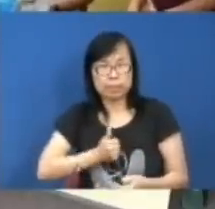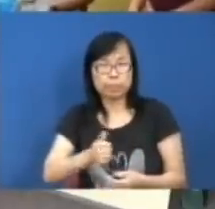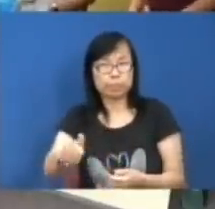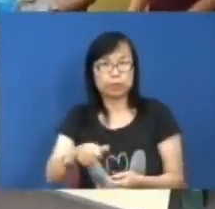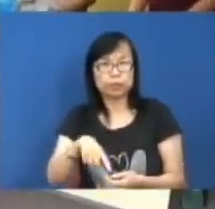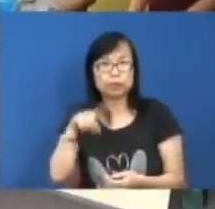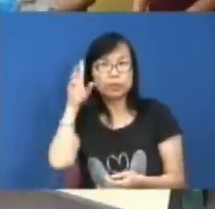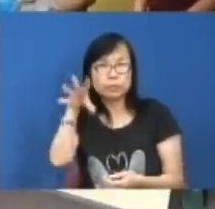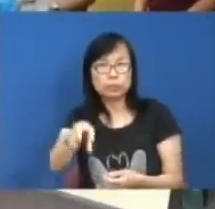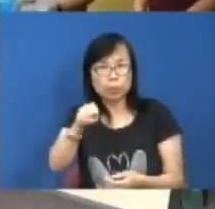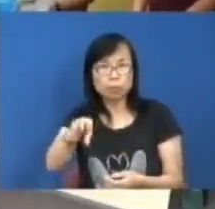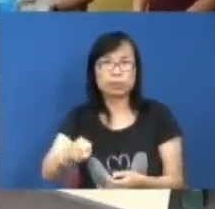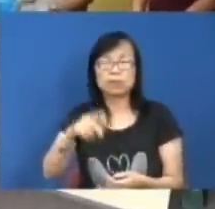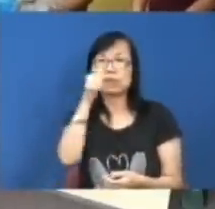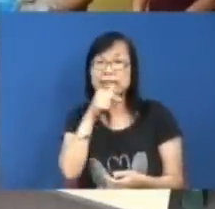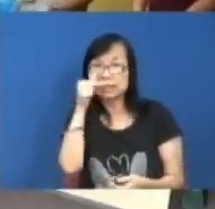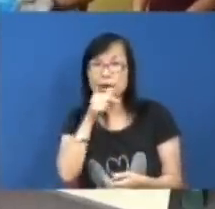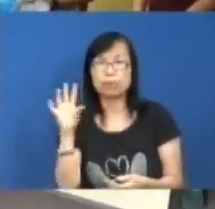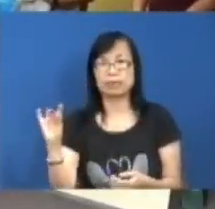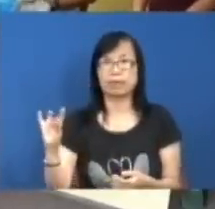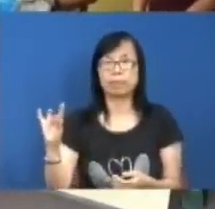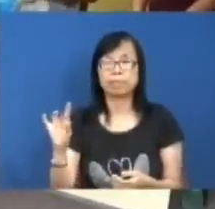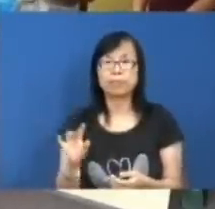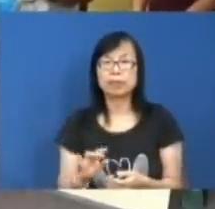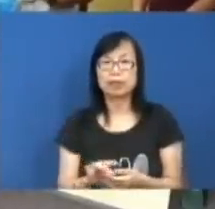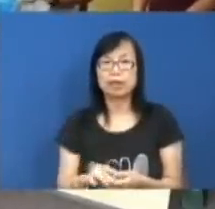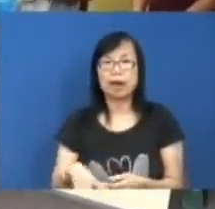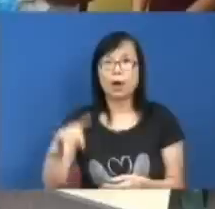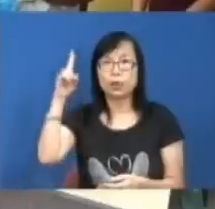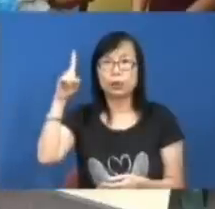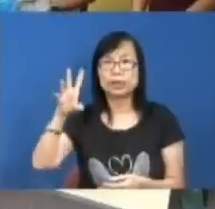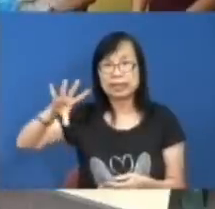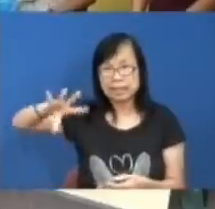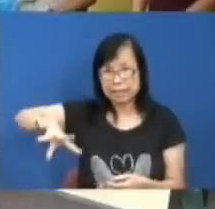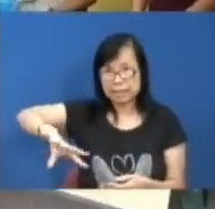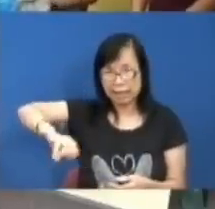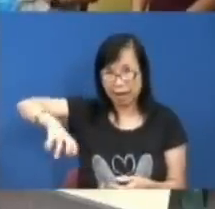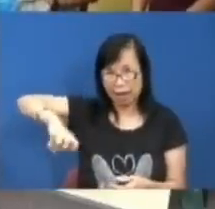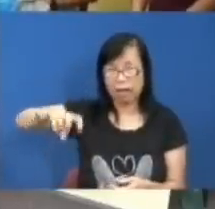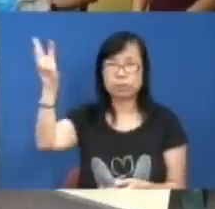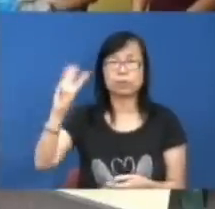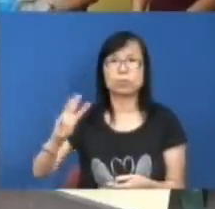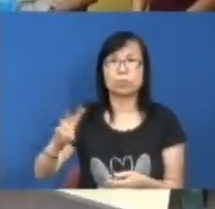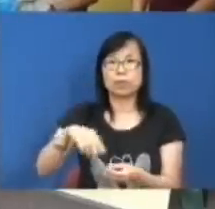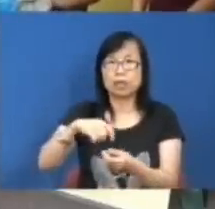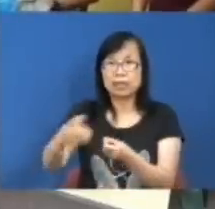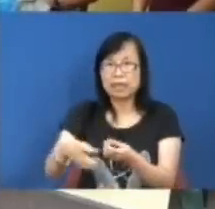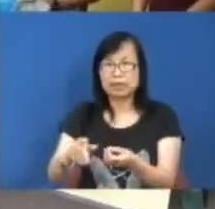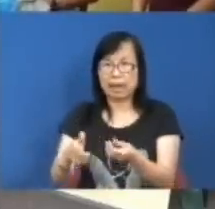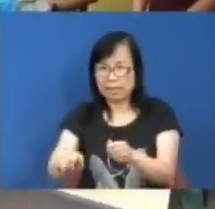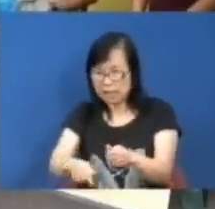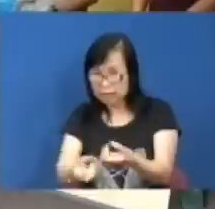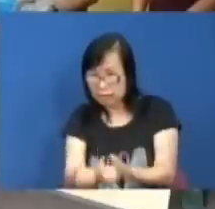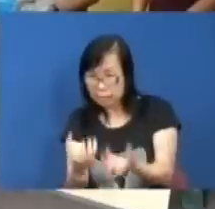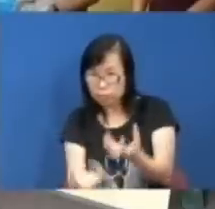都會沿用咗油劑嘅質地。顧名思義，油劑即係其實佢用天拿水去稀釋嗰個嘅物料。咁但係施工起上嚟咧，就難